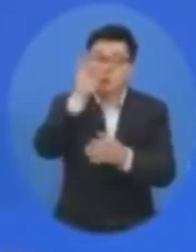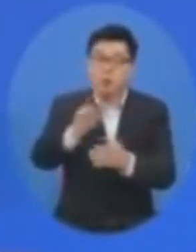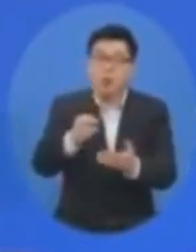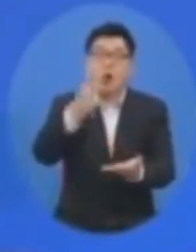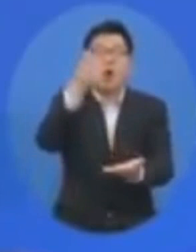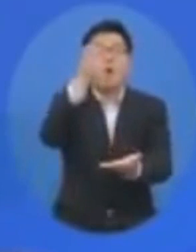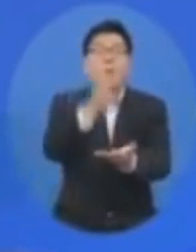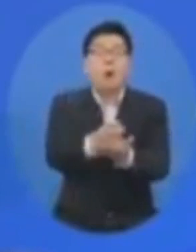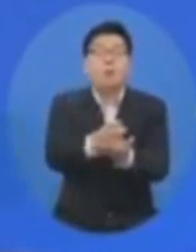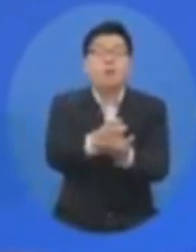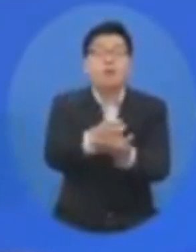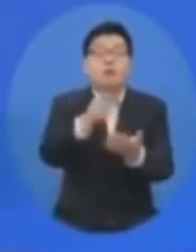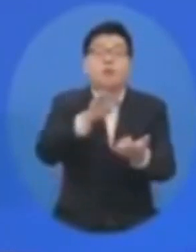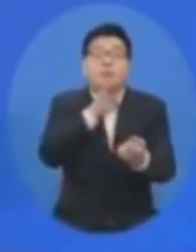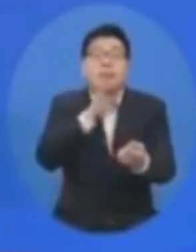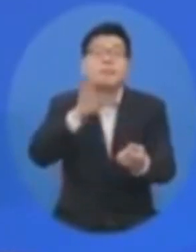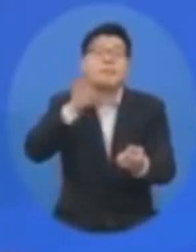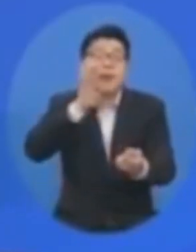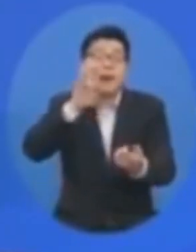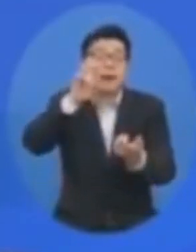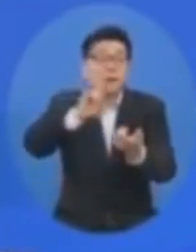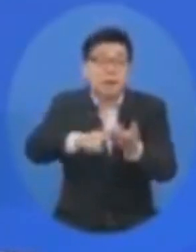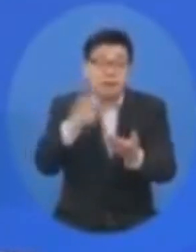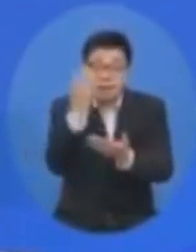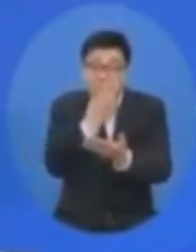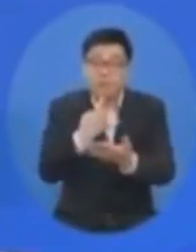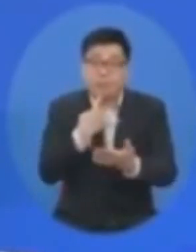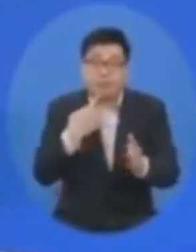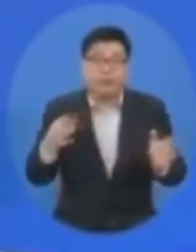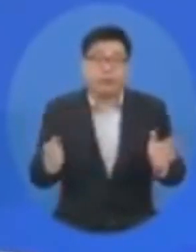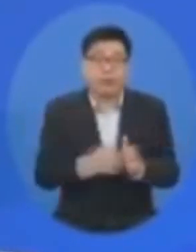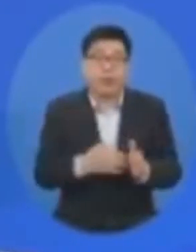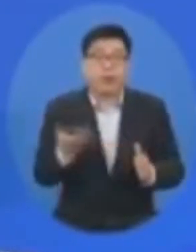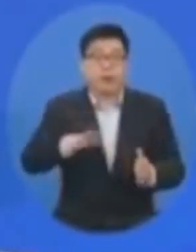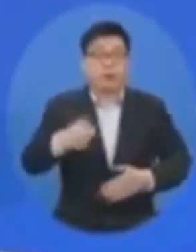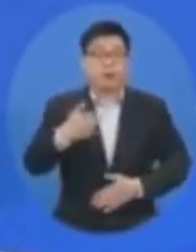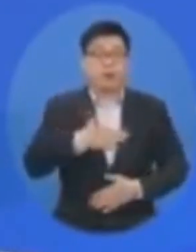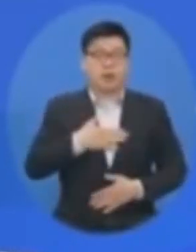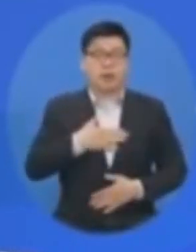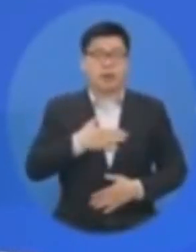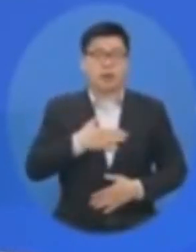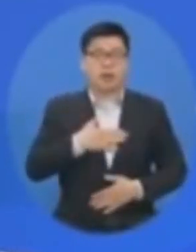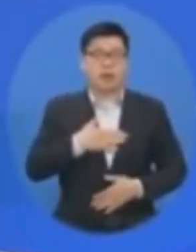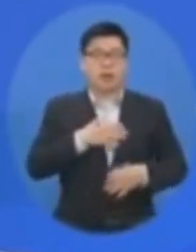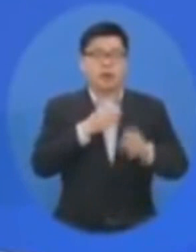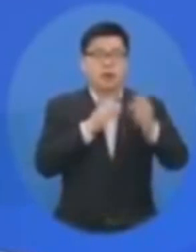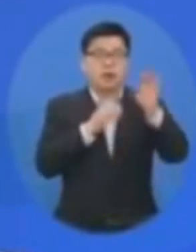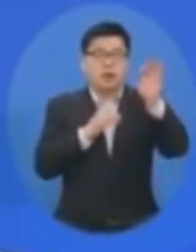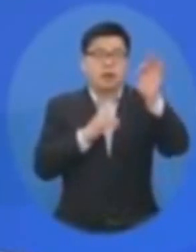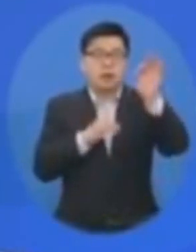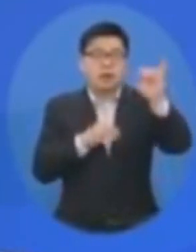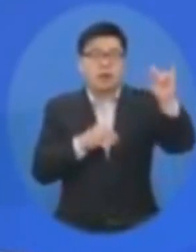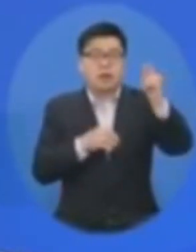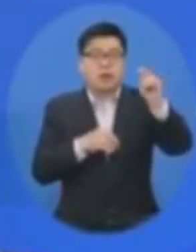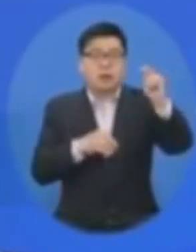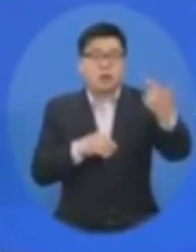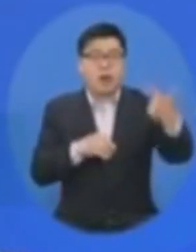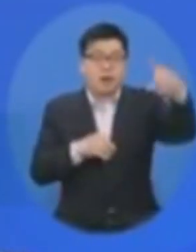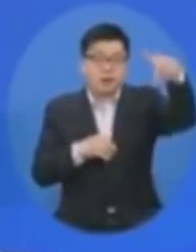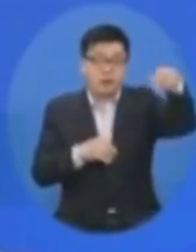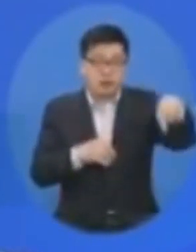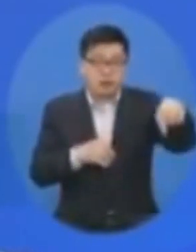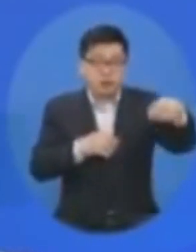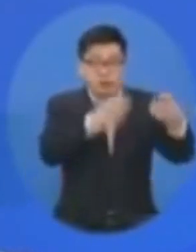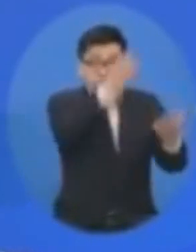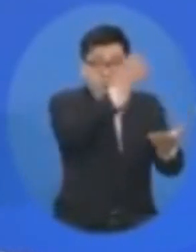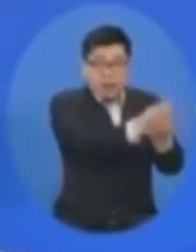법률심이기 때문에 법률적 쟁점만 봅니다. 그런데 내 사건은 이완구 종리 사건하고 달리 증거능력